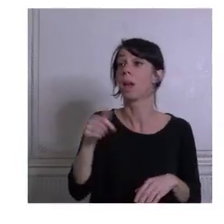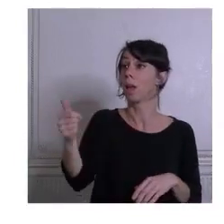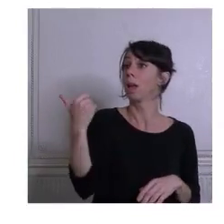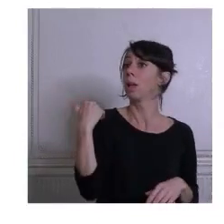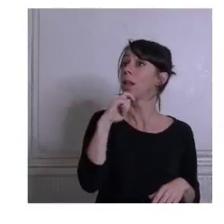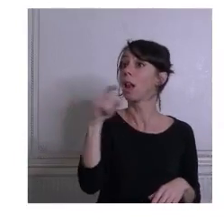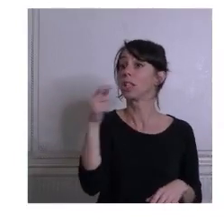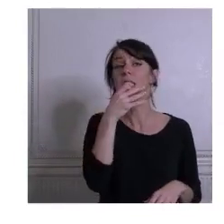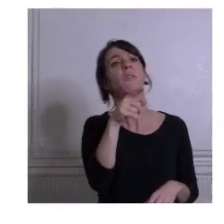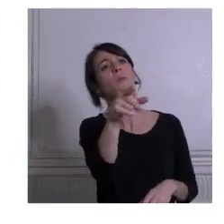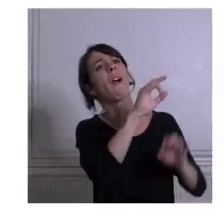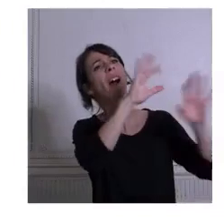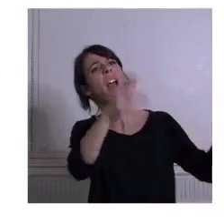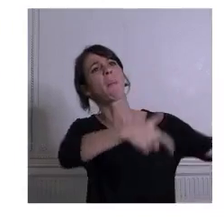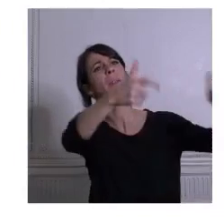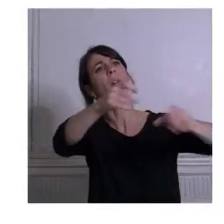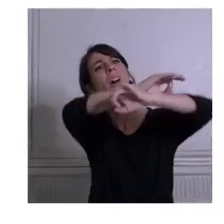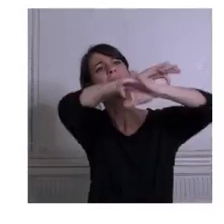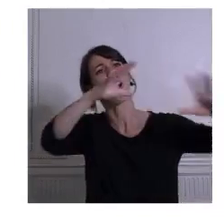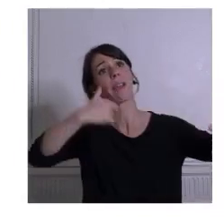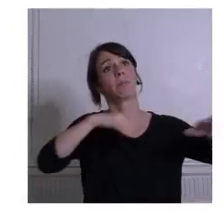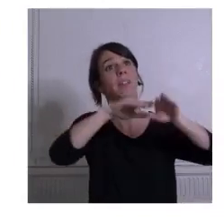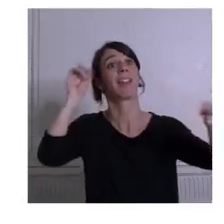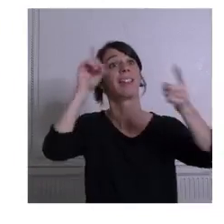et tous les jardins des villes. Merci.